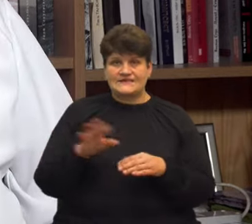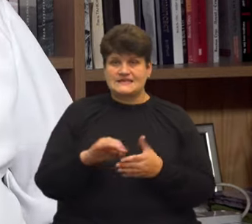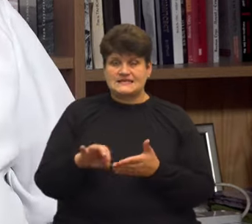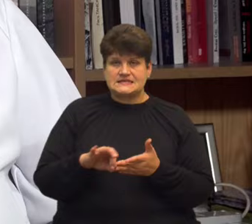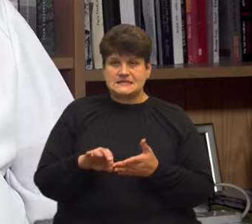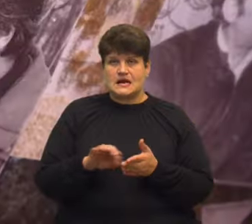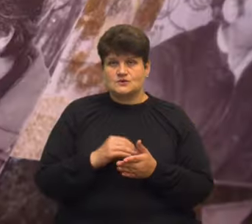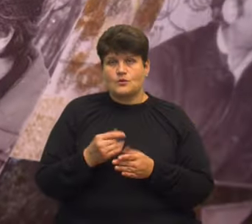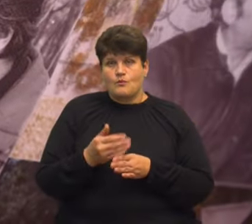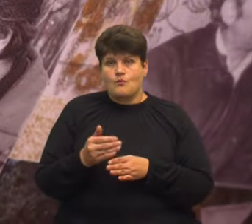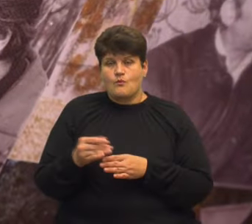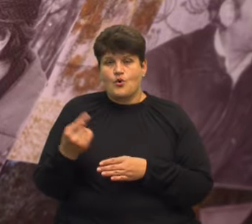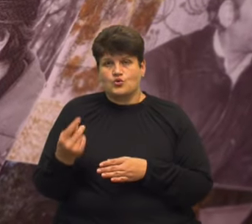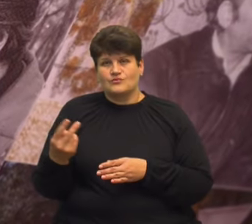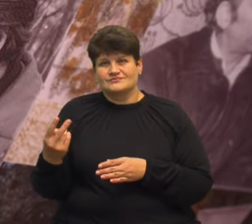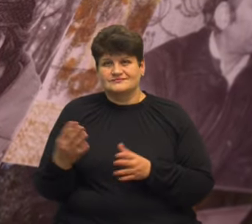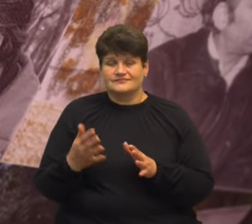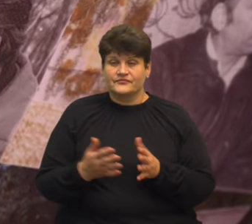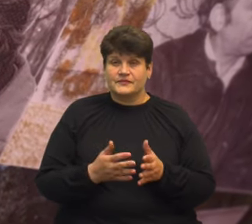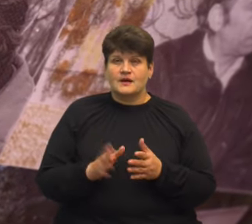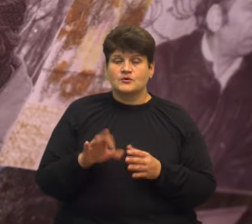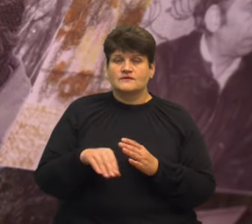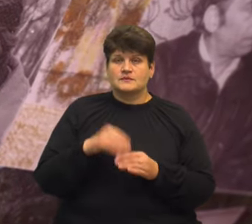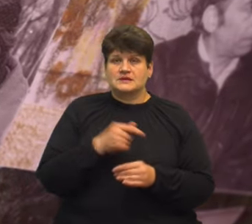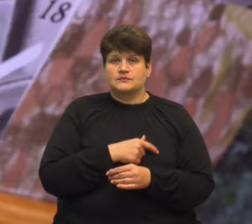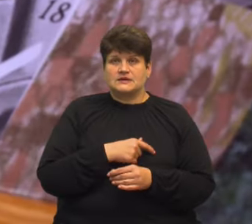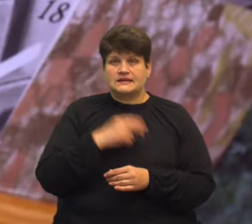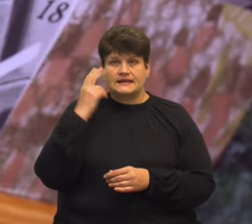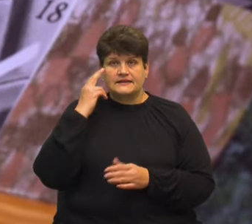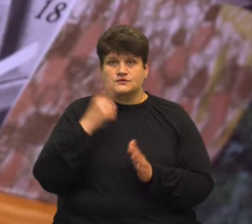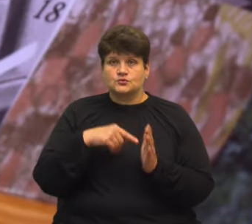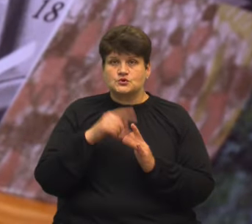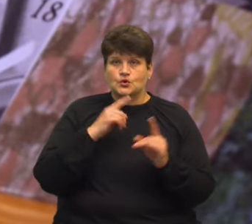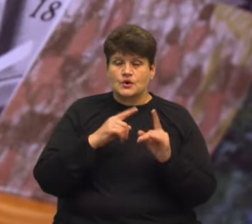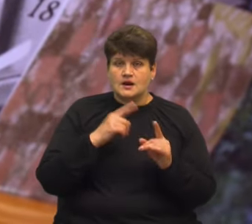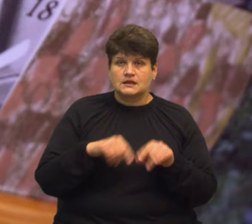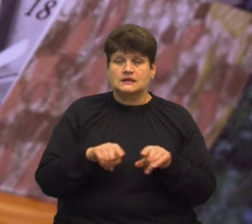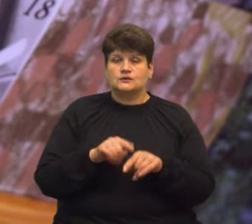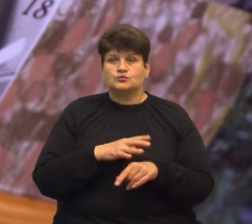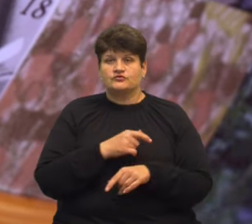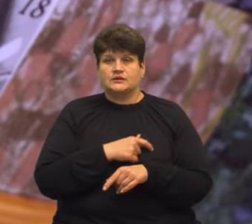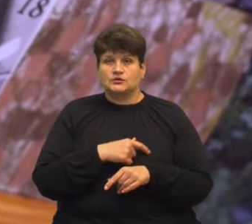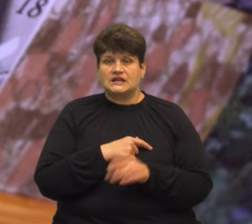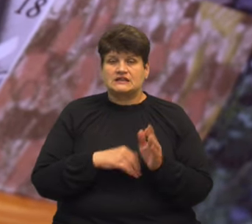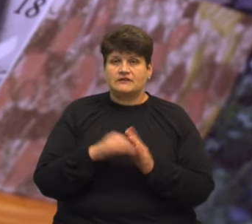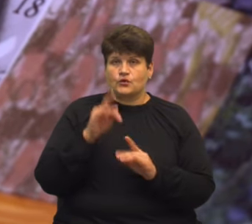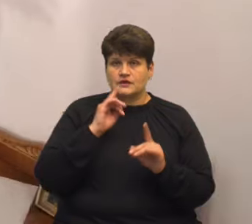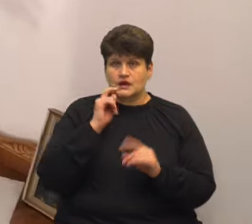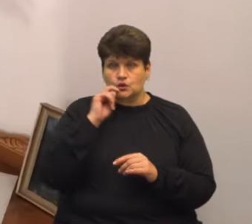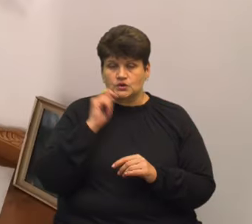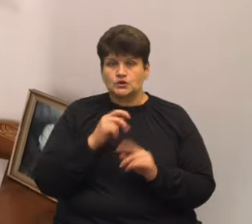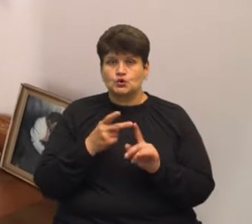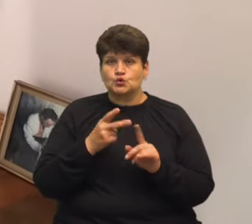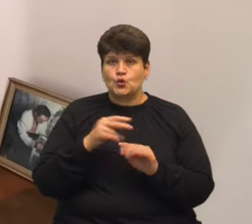по одному, по два. Після звільнення Миколу обрали депутатом Київської міської ради. Також він був депутатом Верховної Ради України